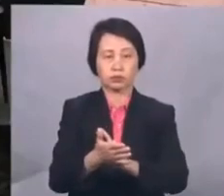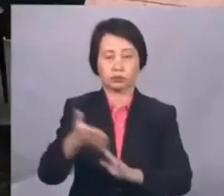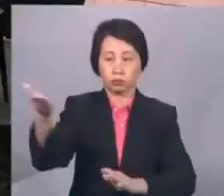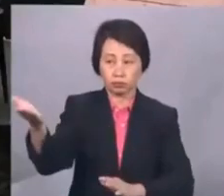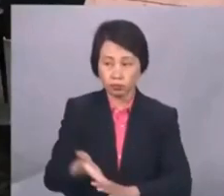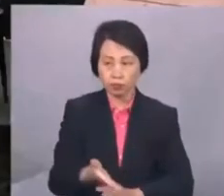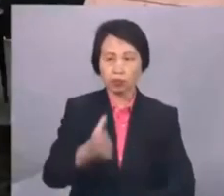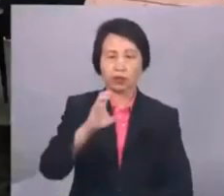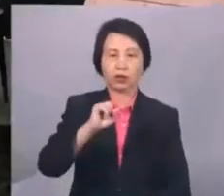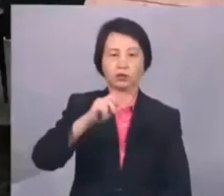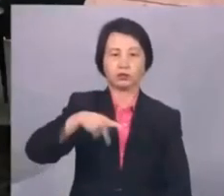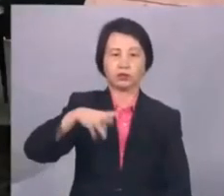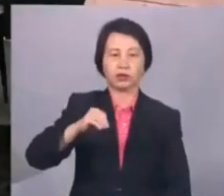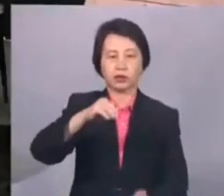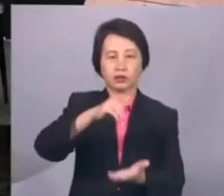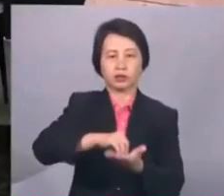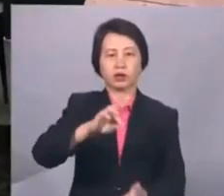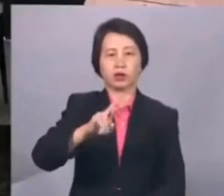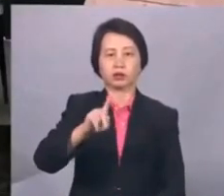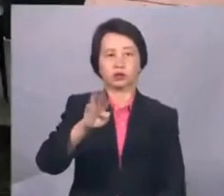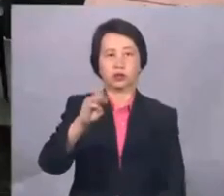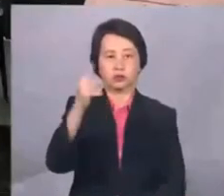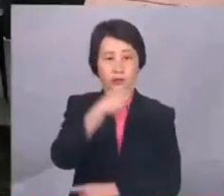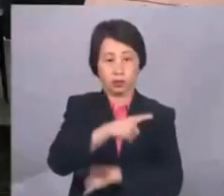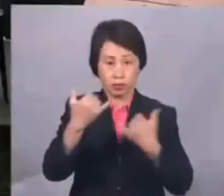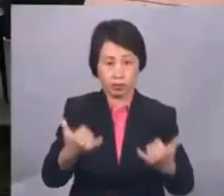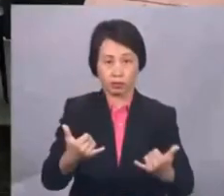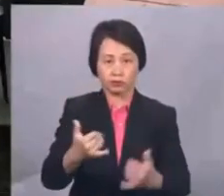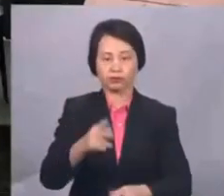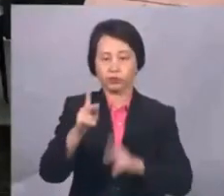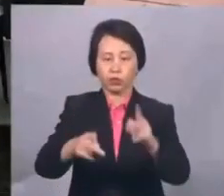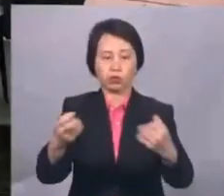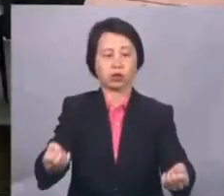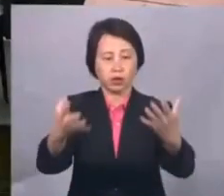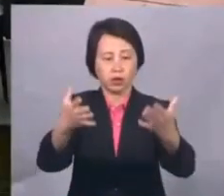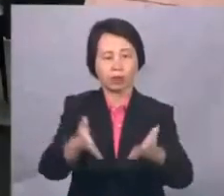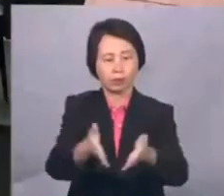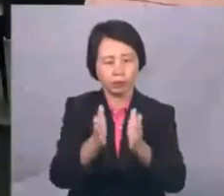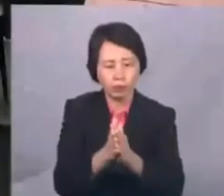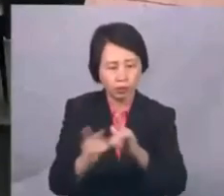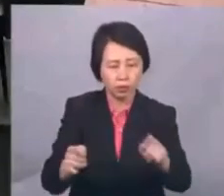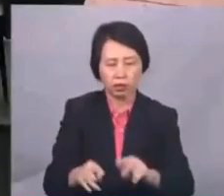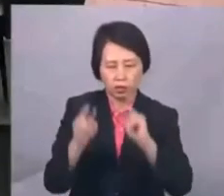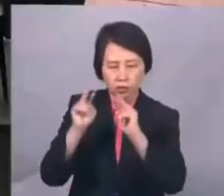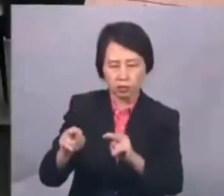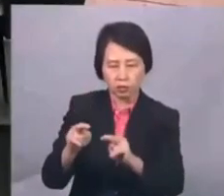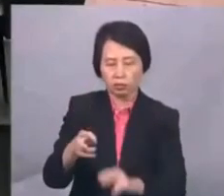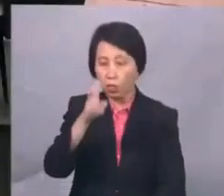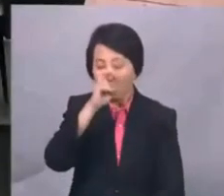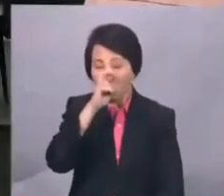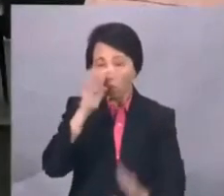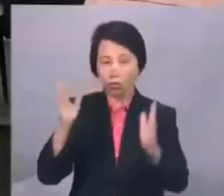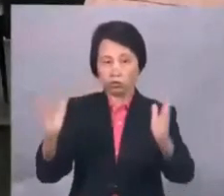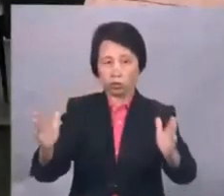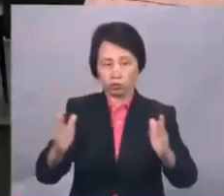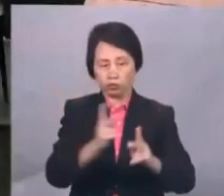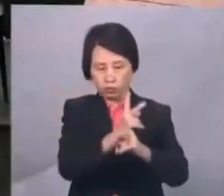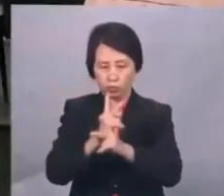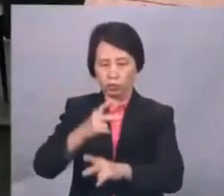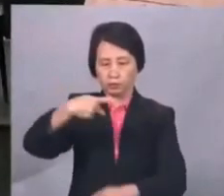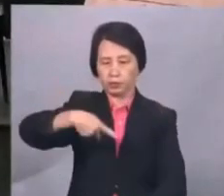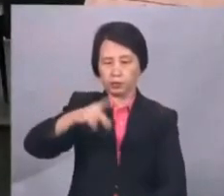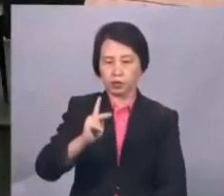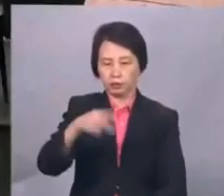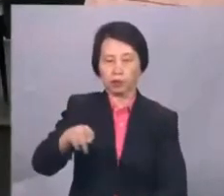rancangan Selamat pagi Malaysia di angkasa Puri hari ini selain itu orang ramai diminta supaya melihat penguatkuasaan tempoh kawanan